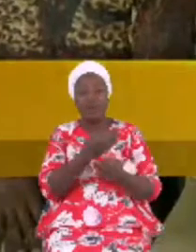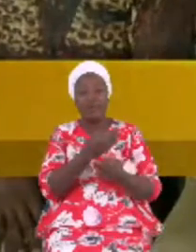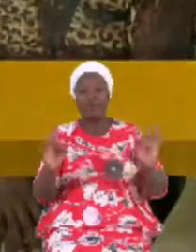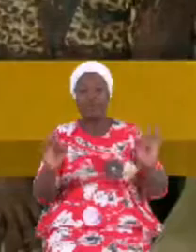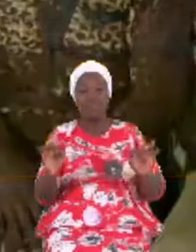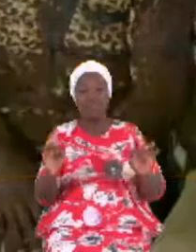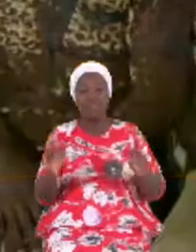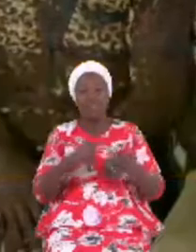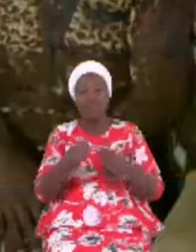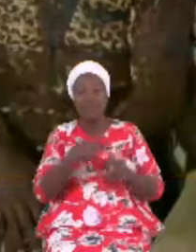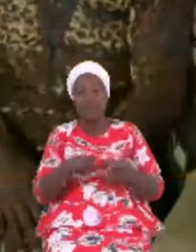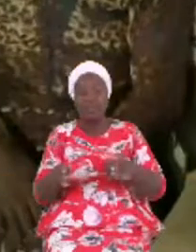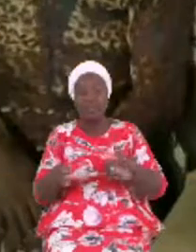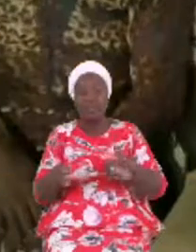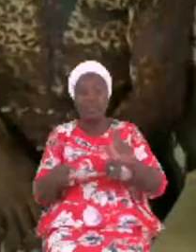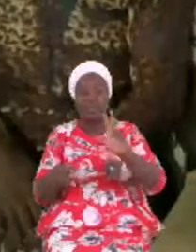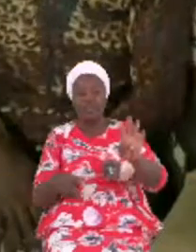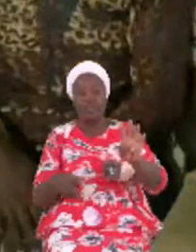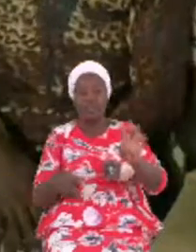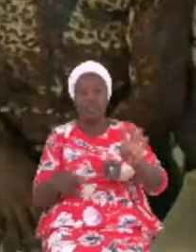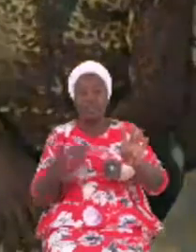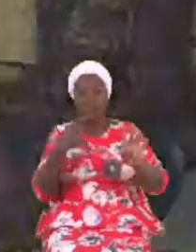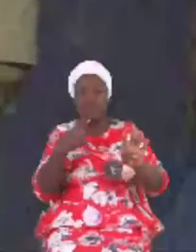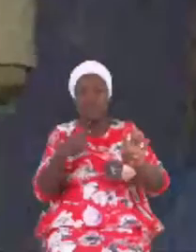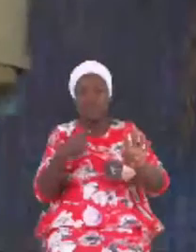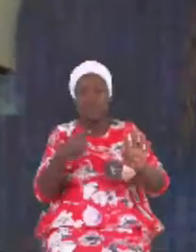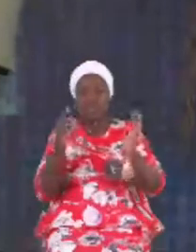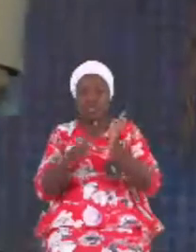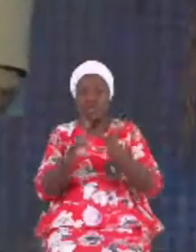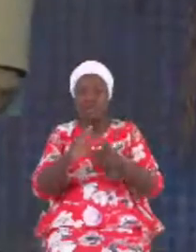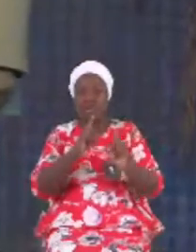affranchi. Verset 34, il dit,